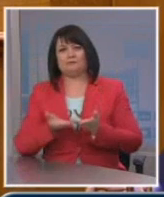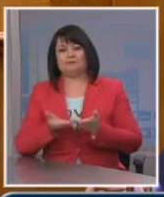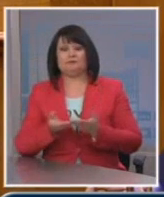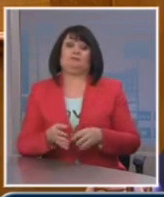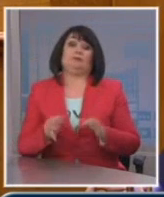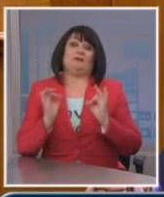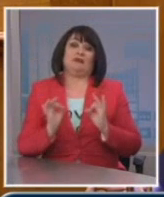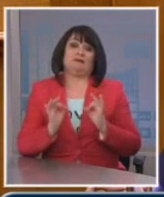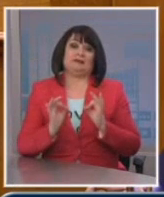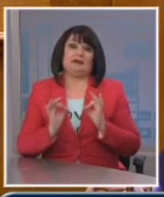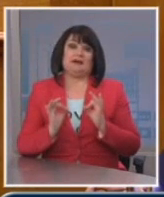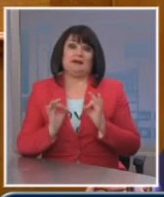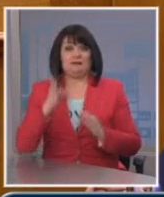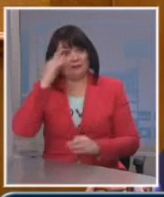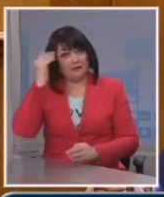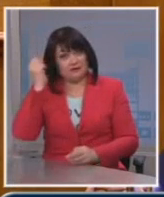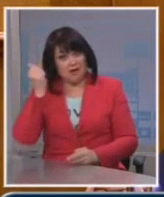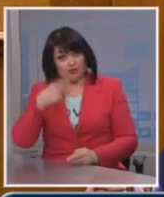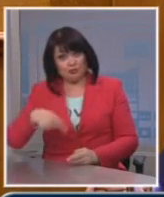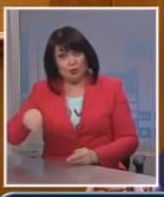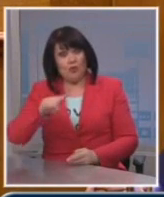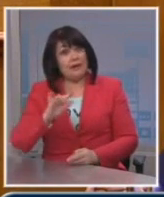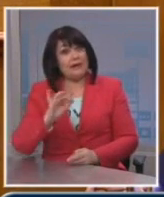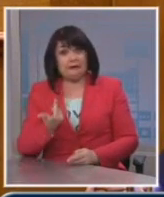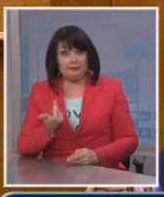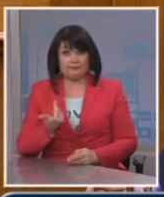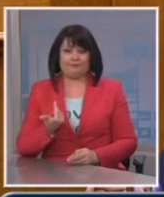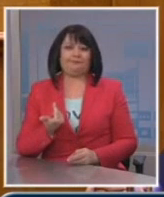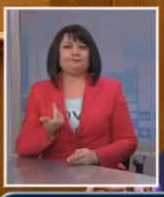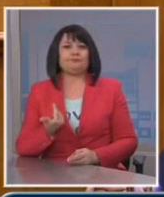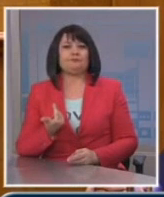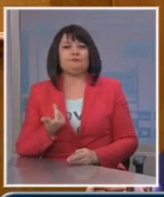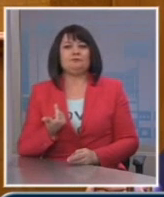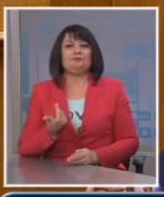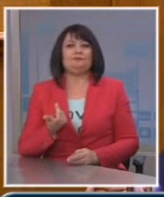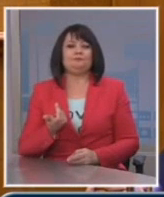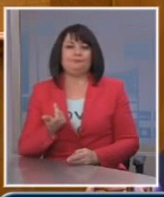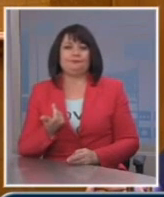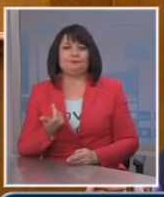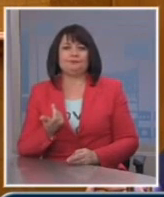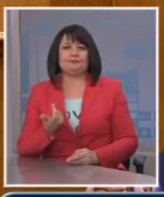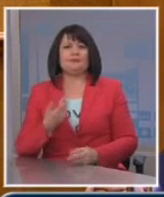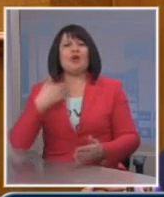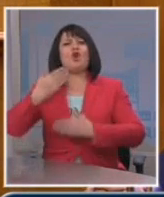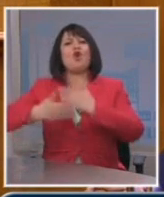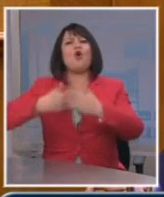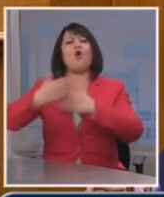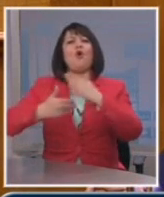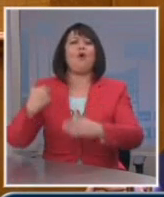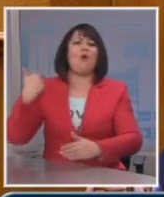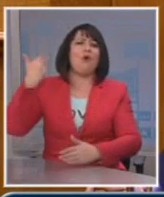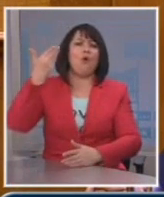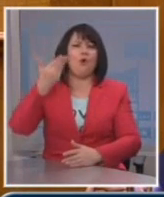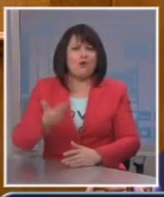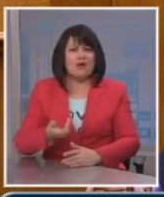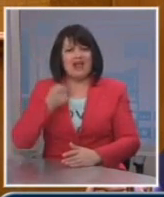Βεβαίως θέλετε να ξεχάσουμε όλοι το γεγονός ότι επί δεκαετίες τώρα